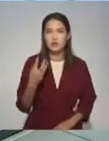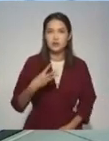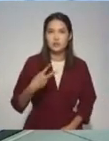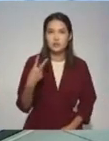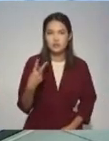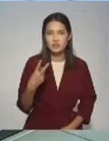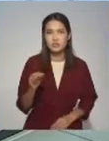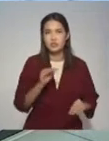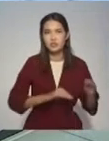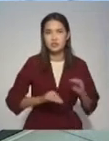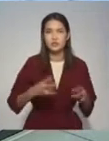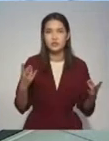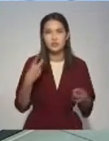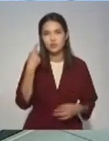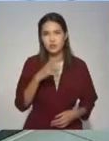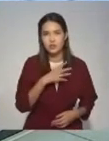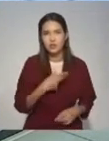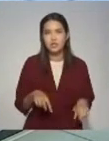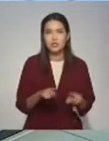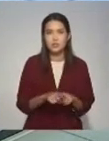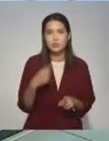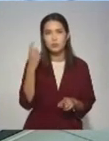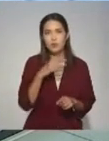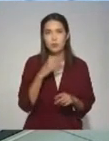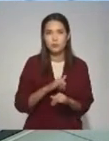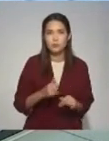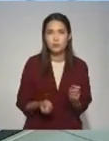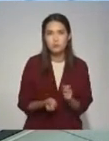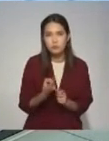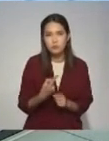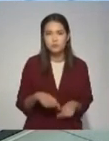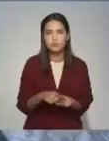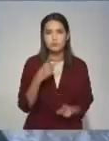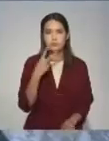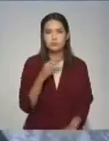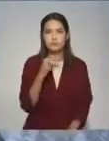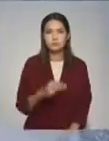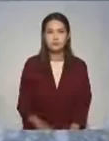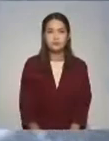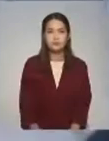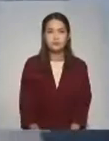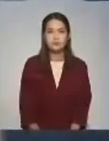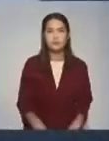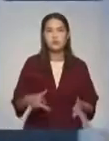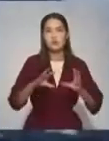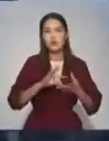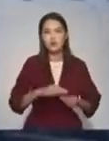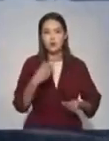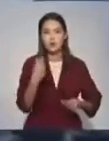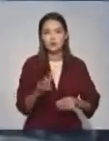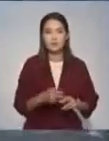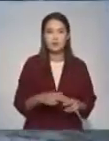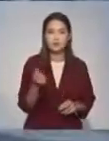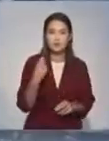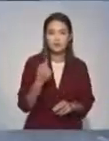дейді. Демек, маскүнемдер көбейіп кеткені ме? Аружан Задабек тарқатады. Әдетте бұл көшенің бойын